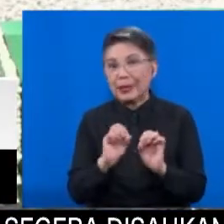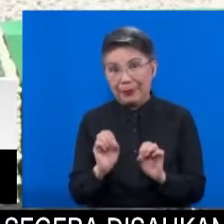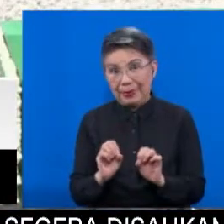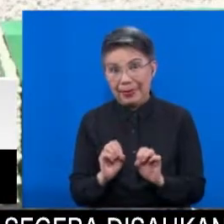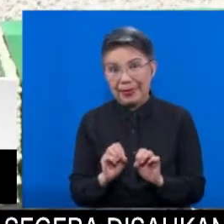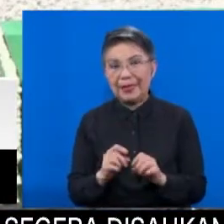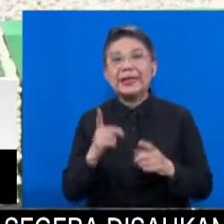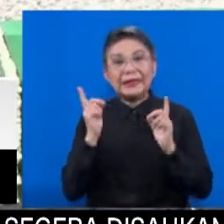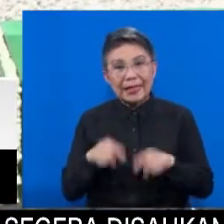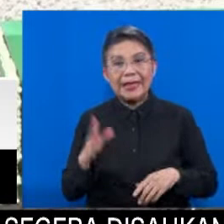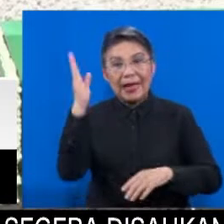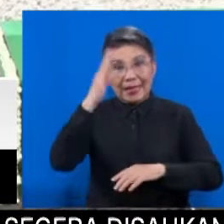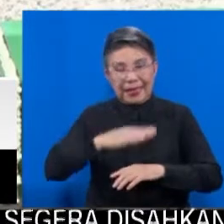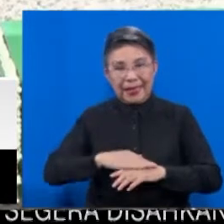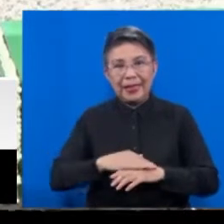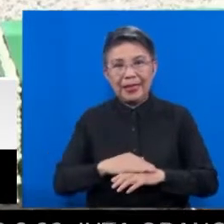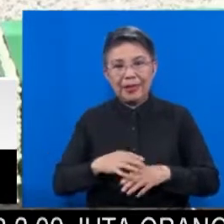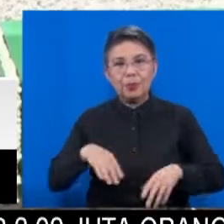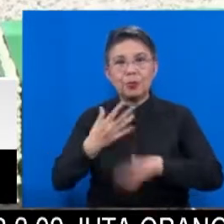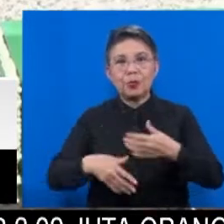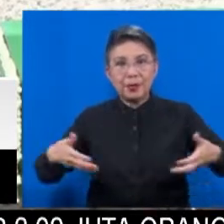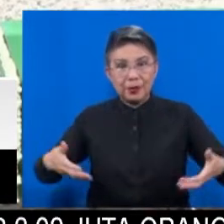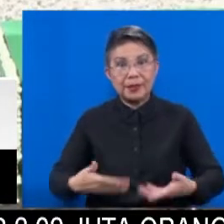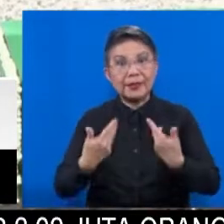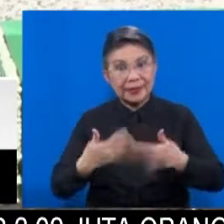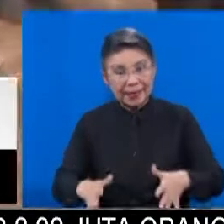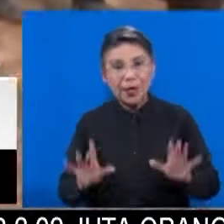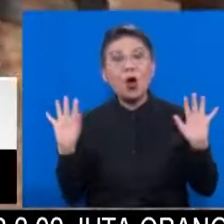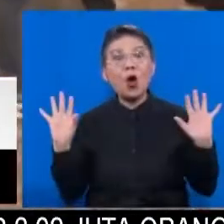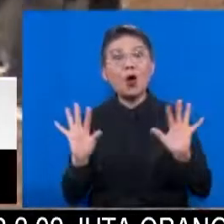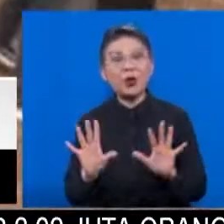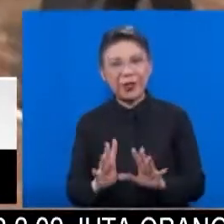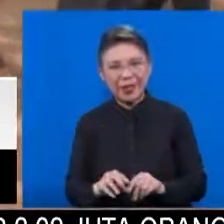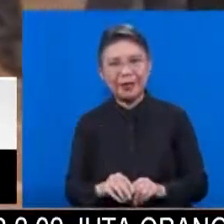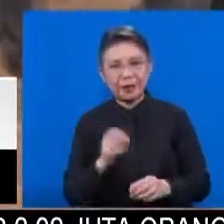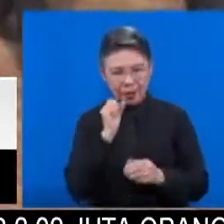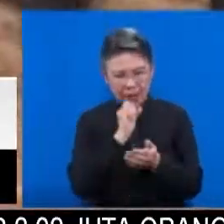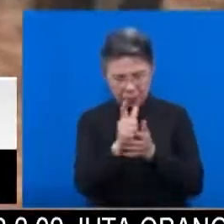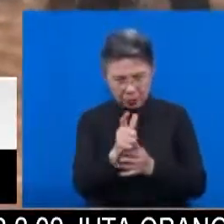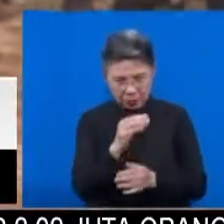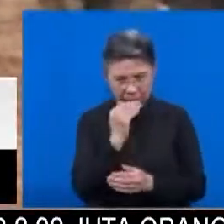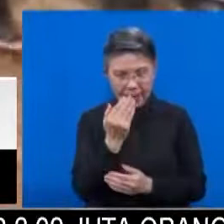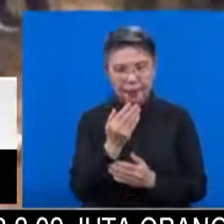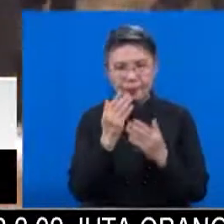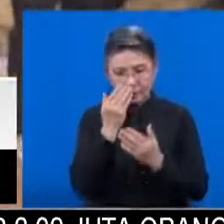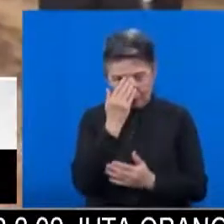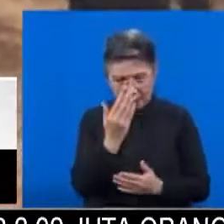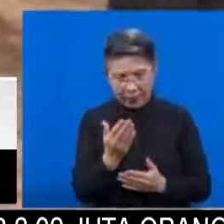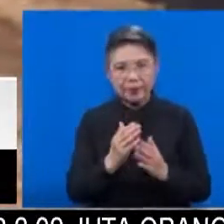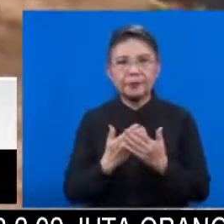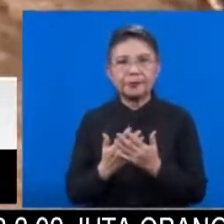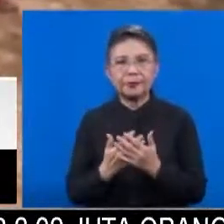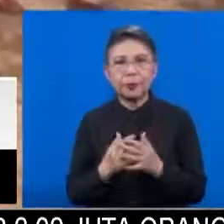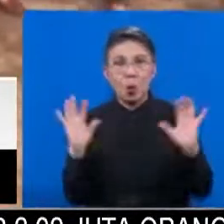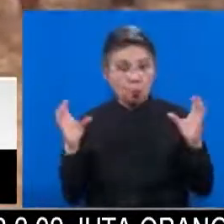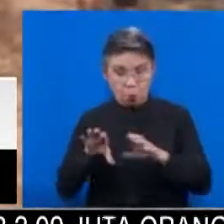doa sehingga pada hari ini saat prosesi pemakaman selesai dilakukan warga tidak hanya sendiri ada